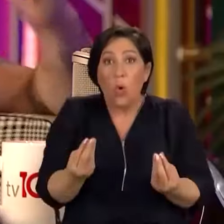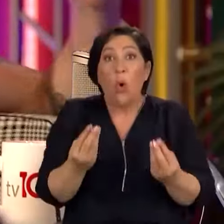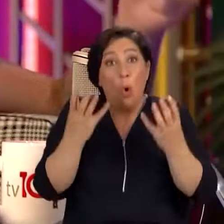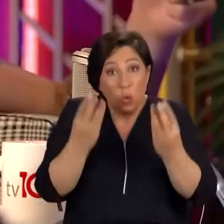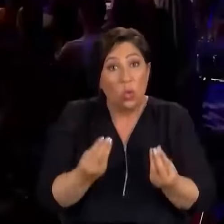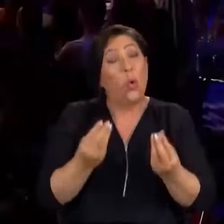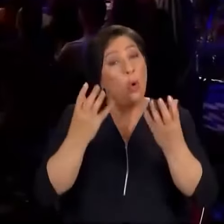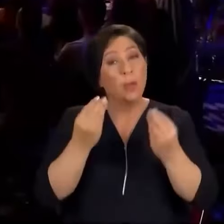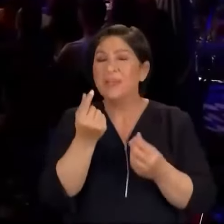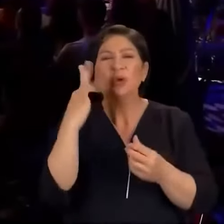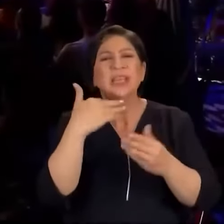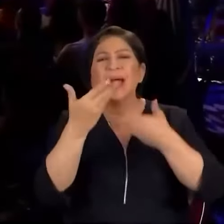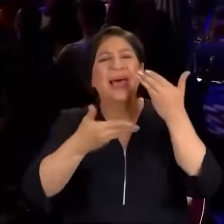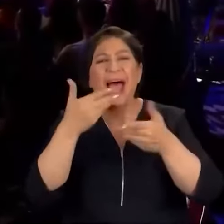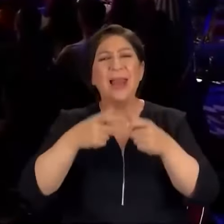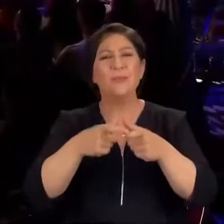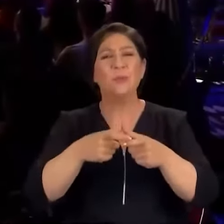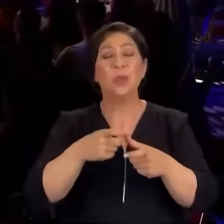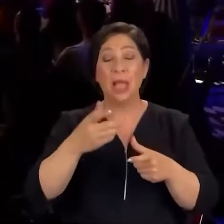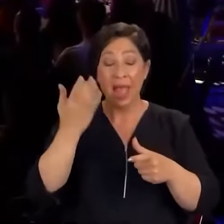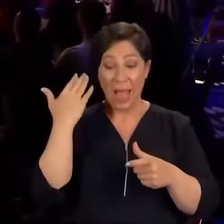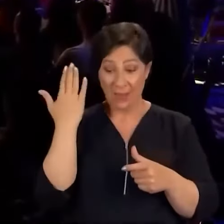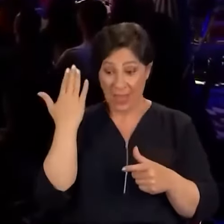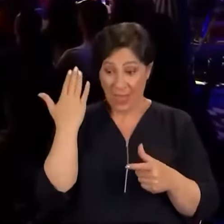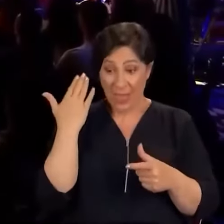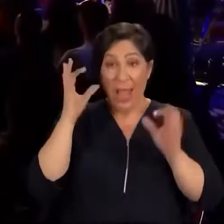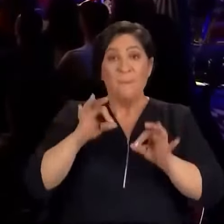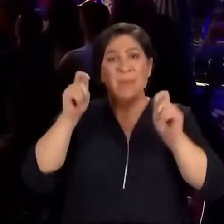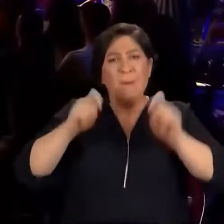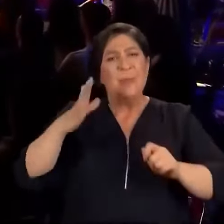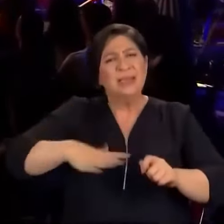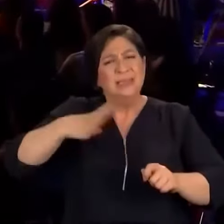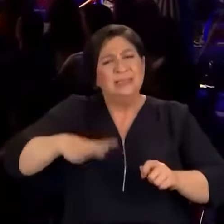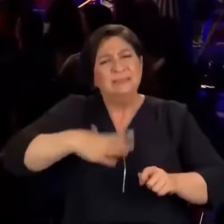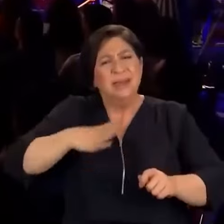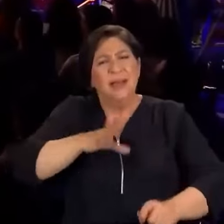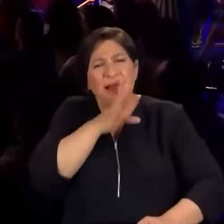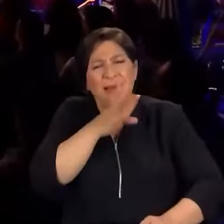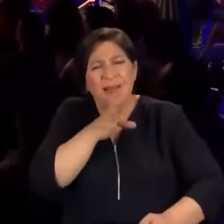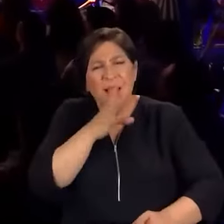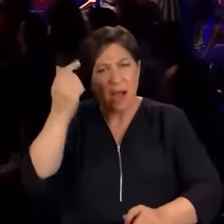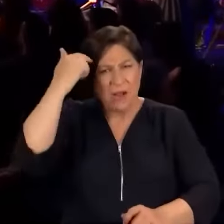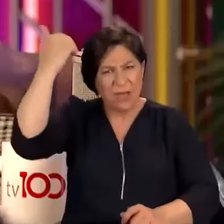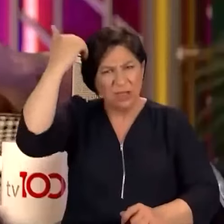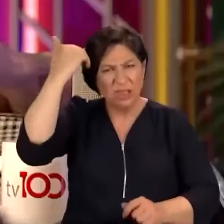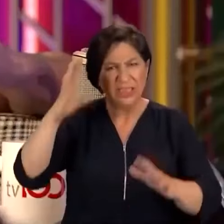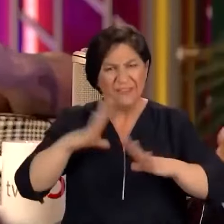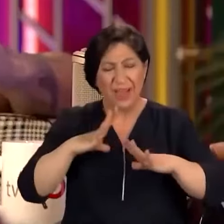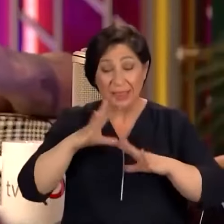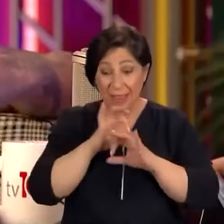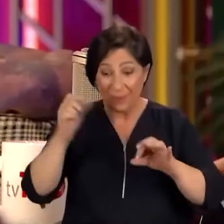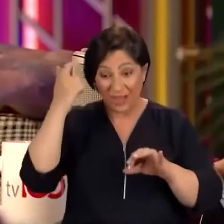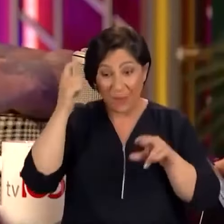açıdan getirebiliyorum? Mesela az önce bahsettiğin albüm. Müzikal olarak aslında hep yapmak istediğim bir işti. Tamamıyla kafamdakini yapamasam